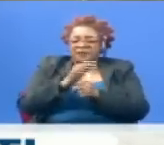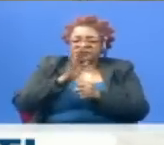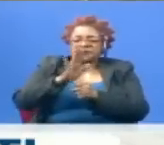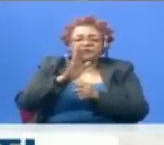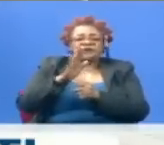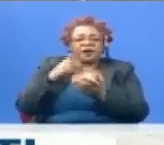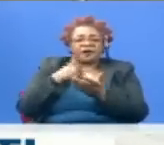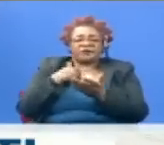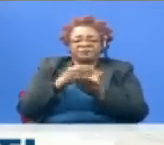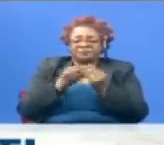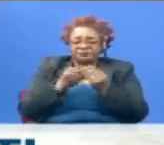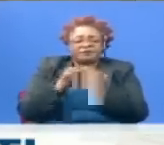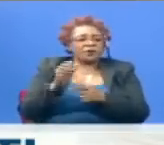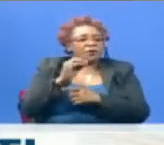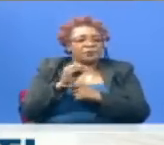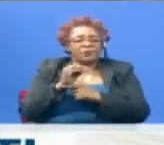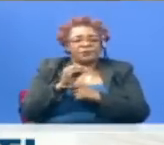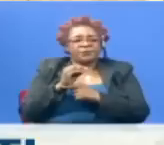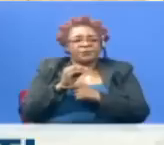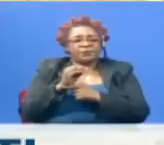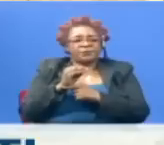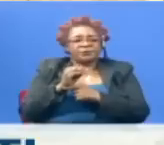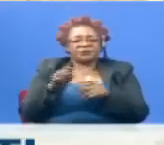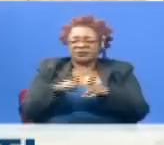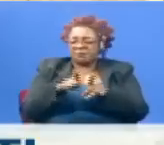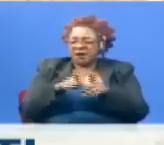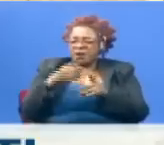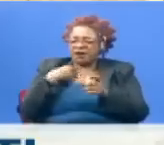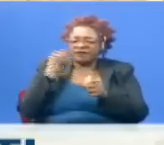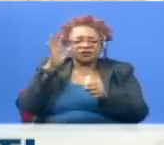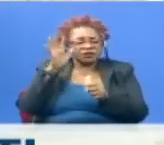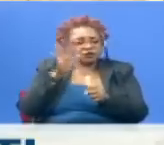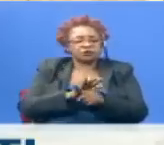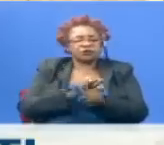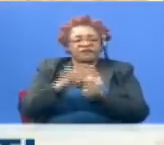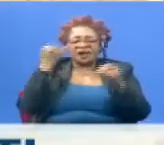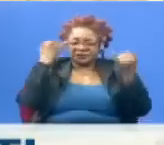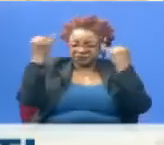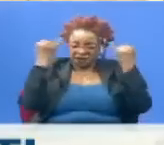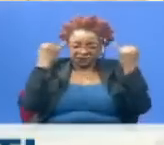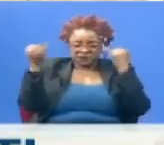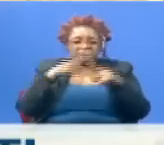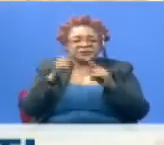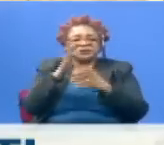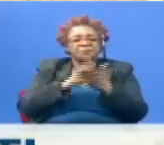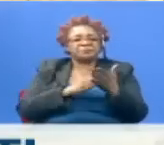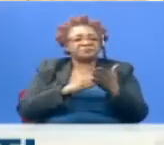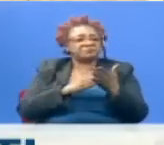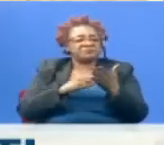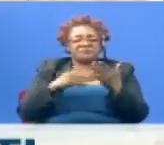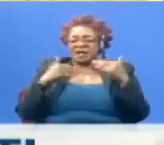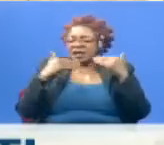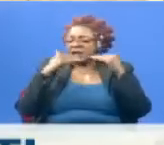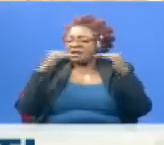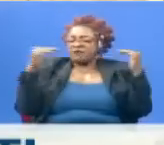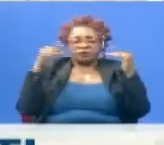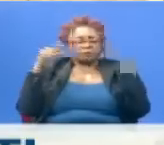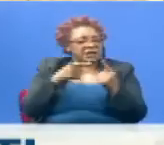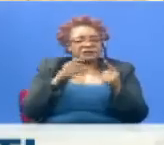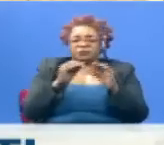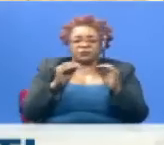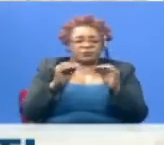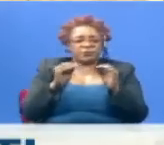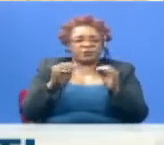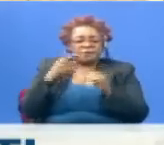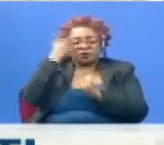ubunifu wao. Even in Science Congress tulikuwa a lot of ideas, but some of them hazifiki the target, kwa sababu